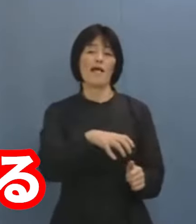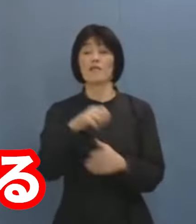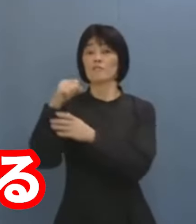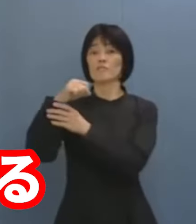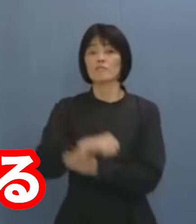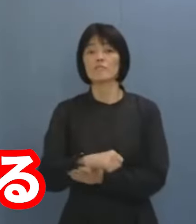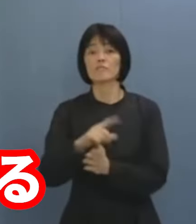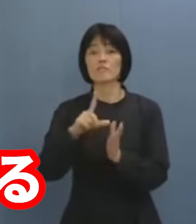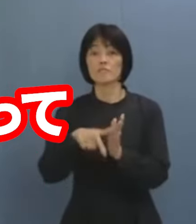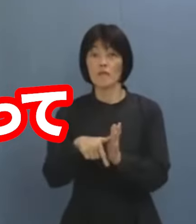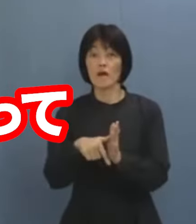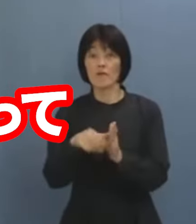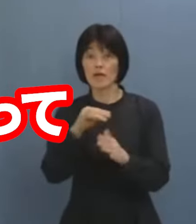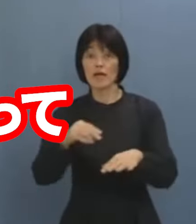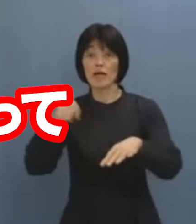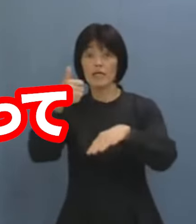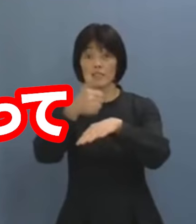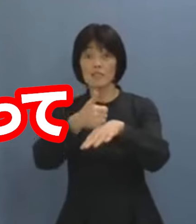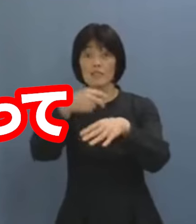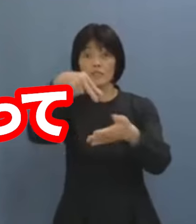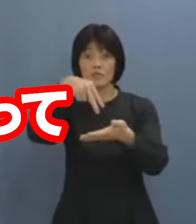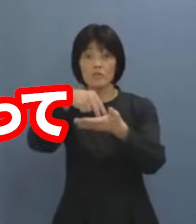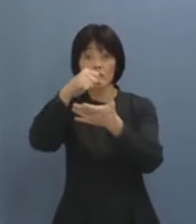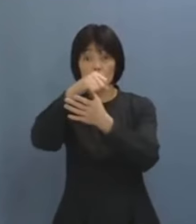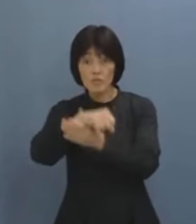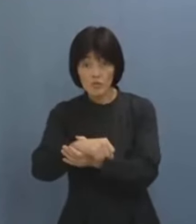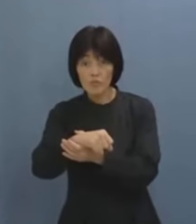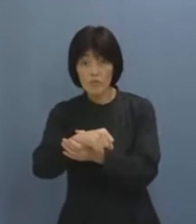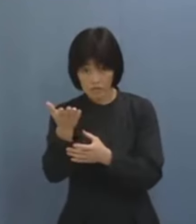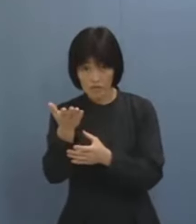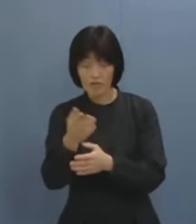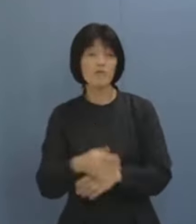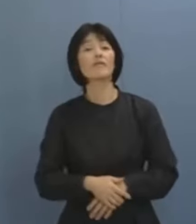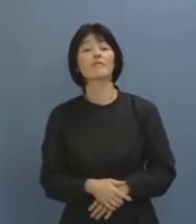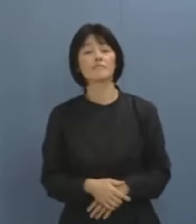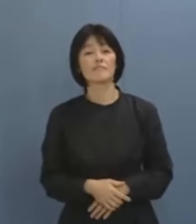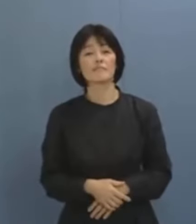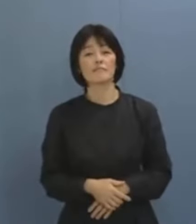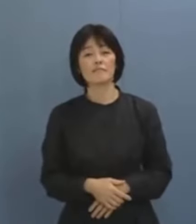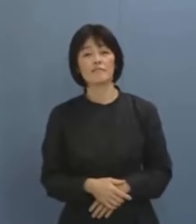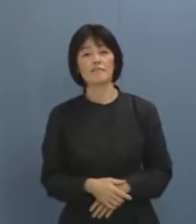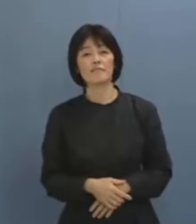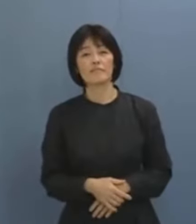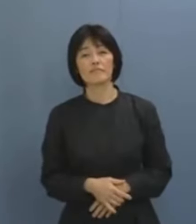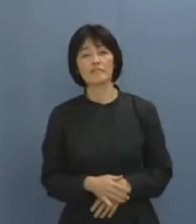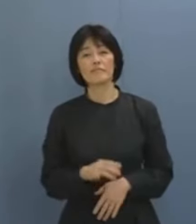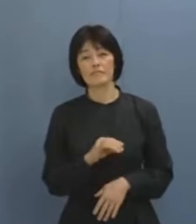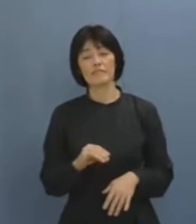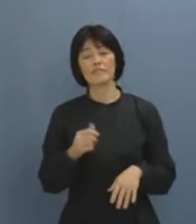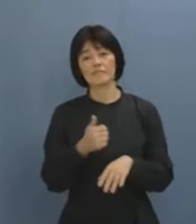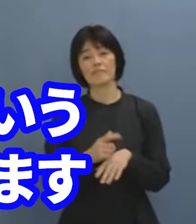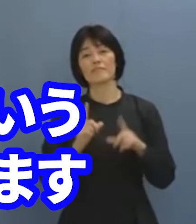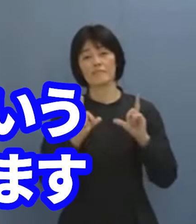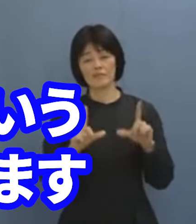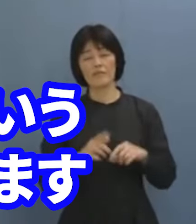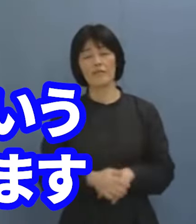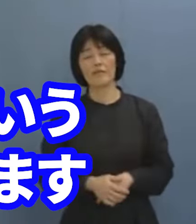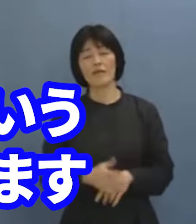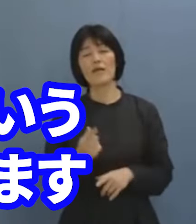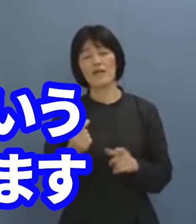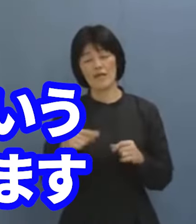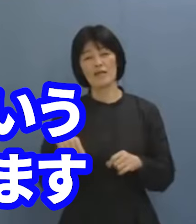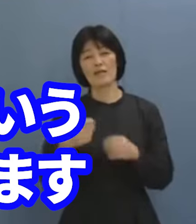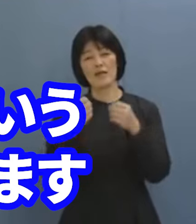時はお認めになるっていう、そういうことをおっしゃってるということでいいですか。 そうですね、あの、まあ、そこは結果をどういうふうに出